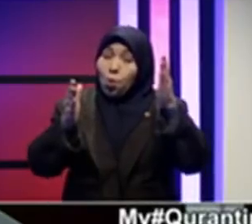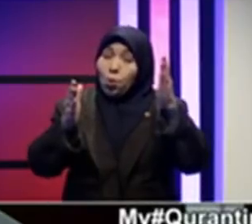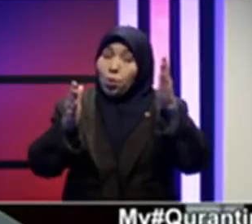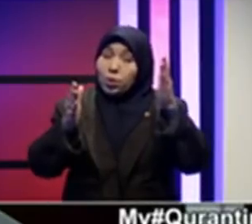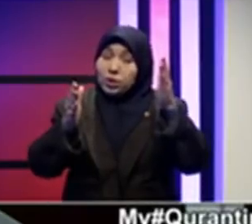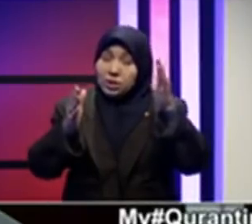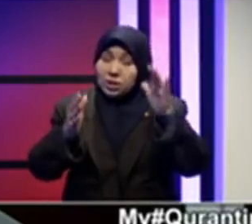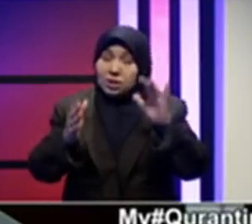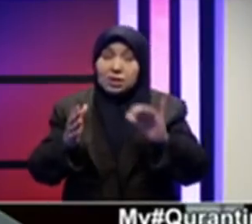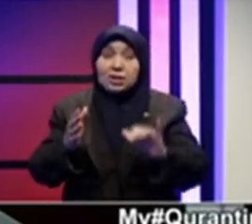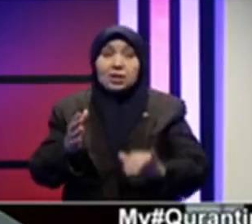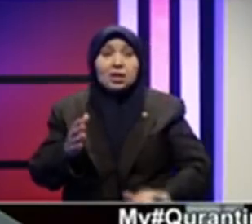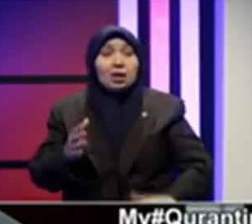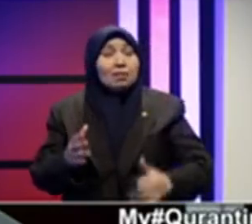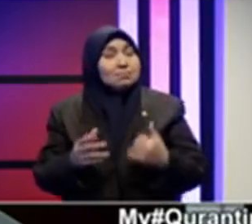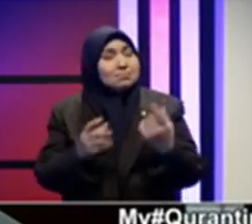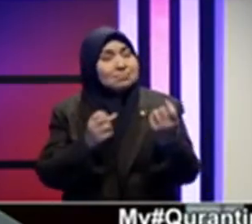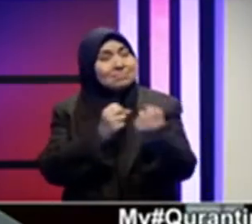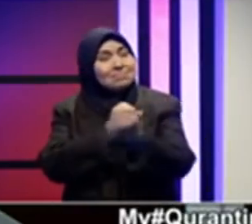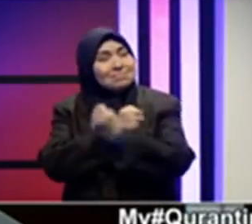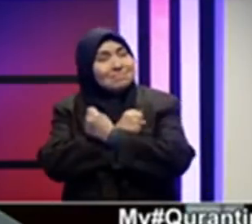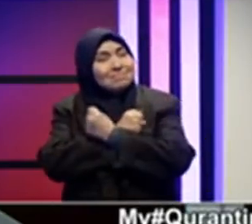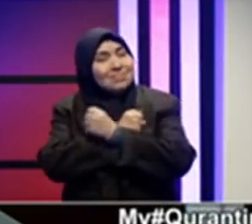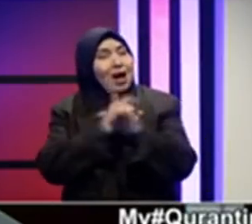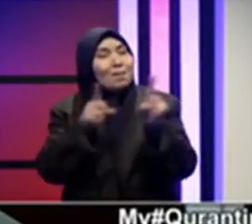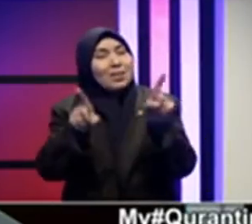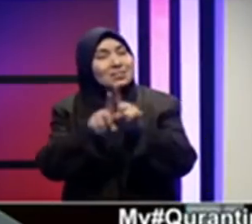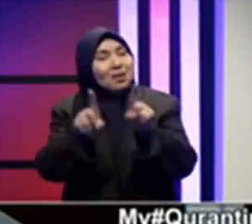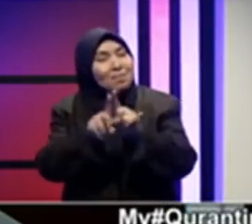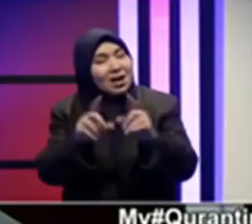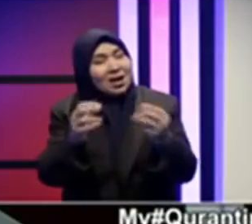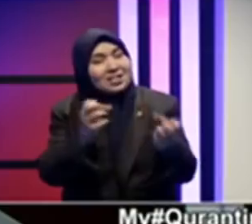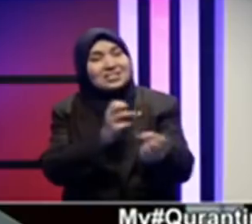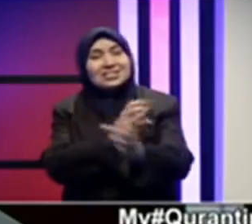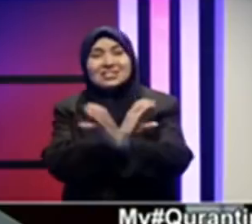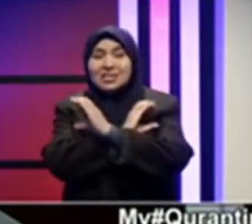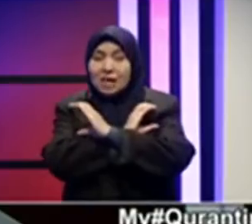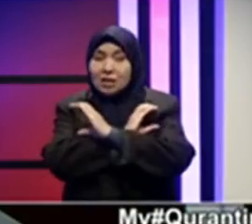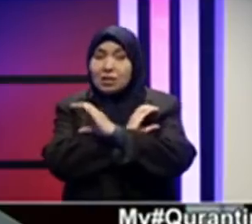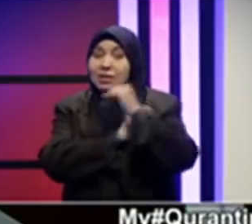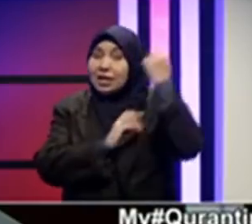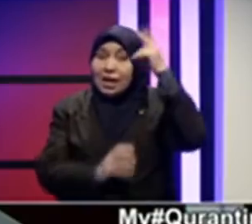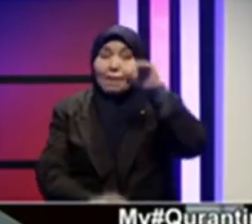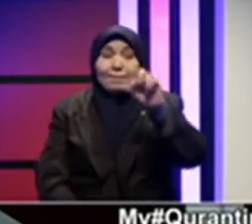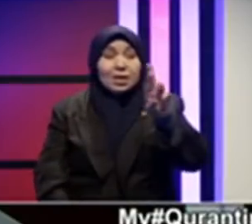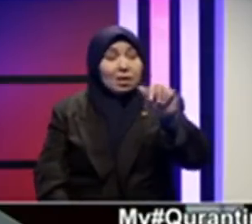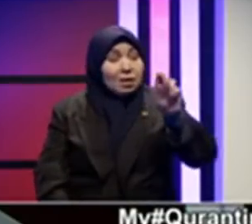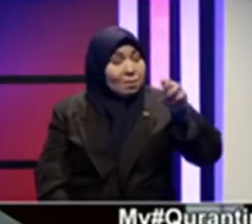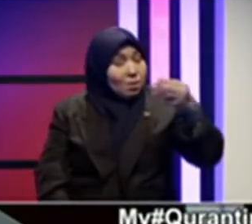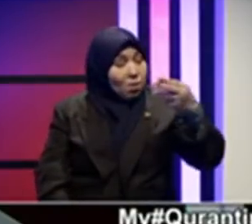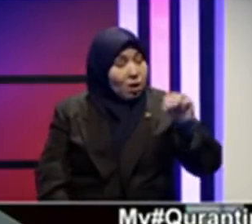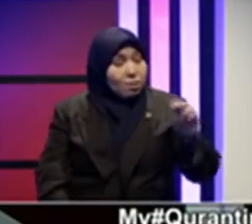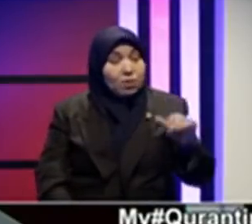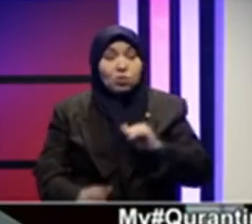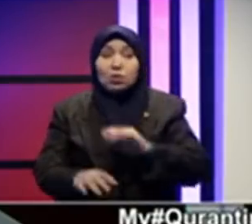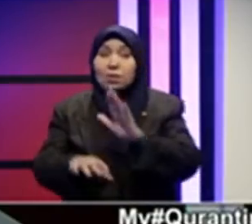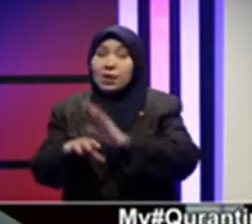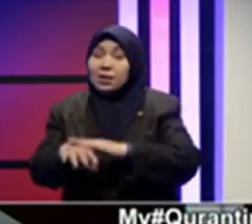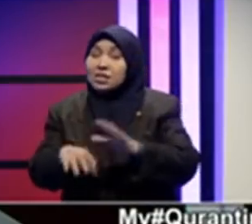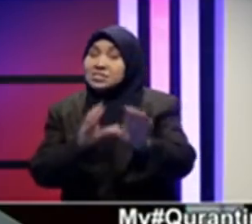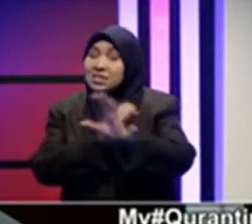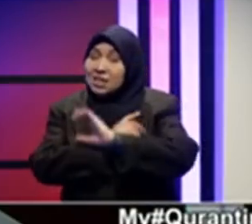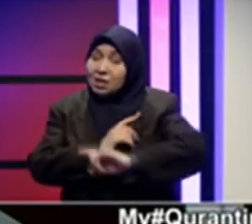itu maksudnya orang yang saling mencintai. Misalnya al-akhilla dia saling mencintai, kalau Nabi Ibrahim itu digelar khalilullah, ya, yang dicintai oleh